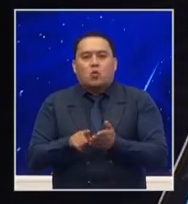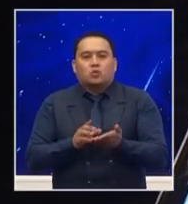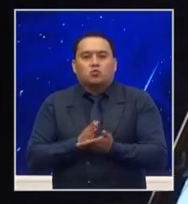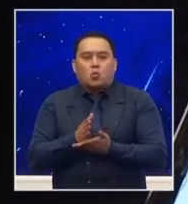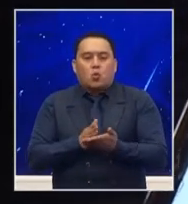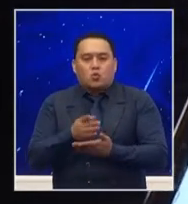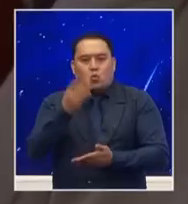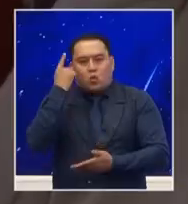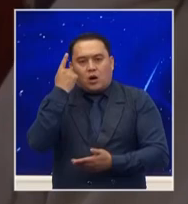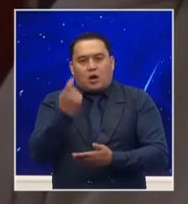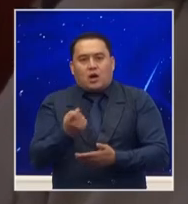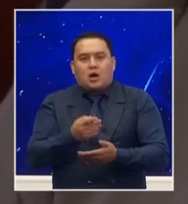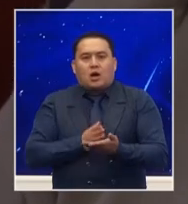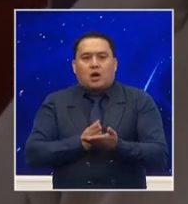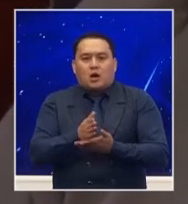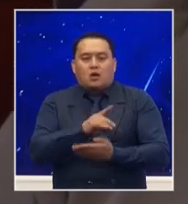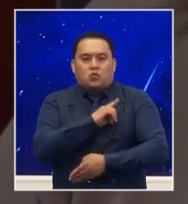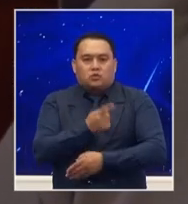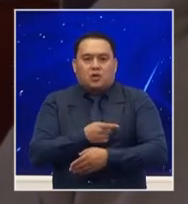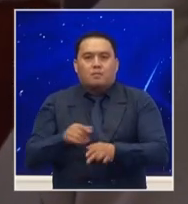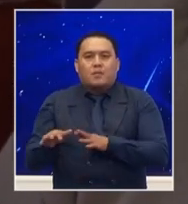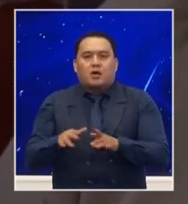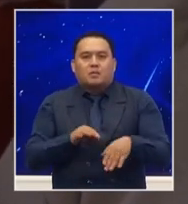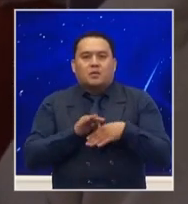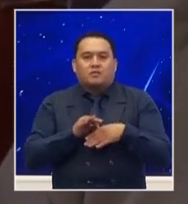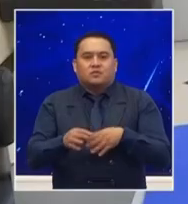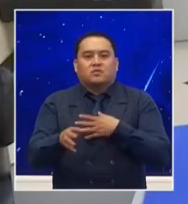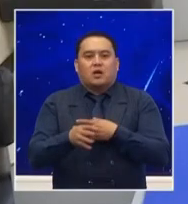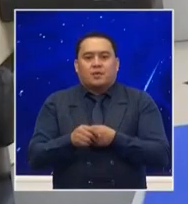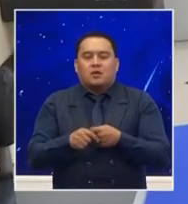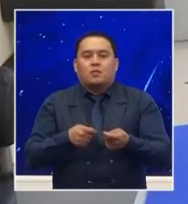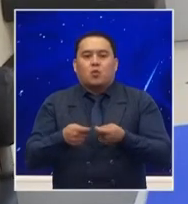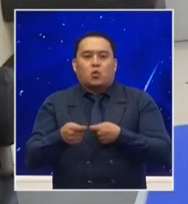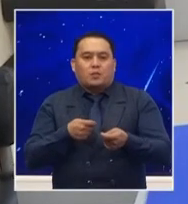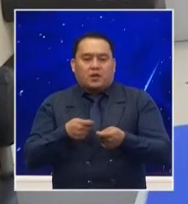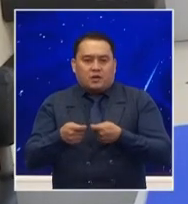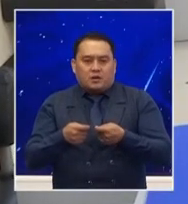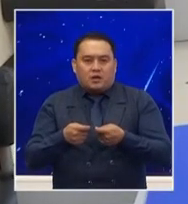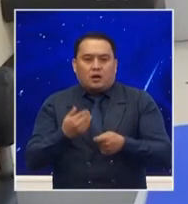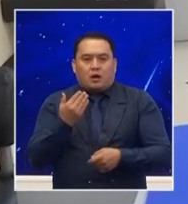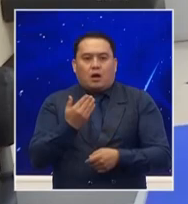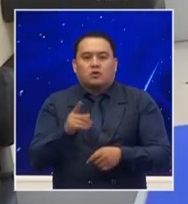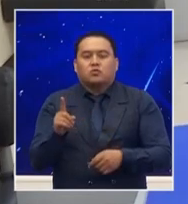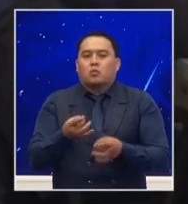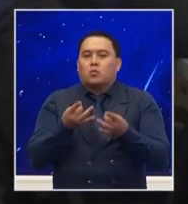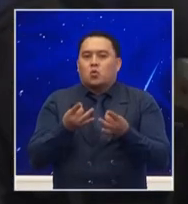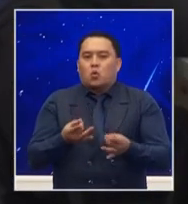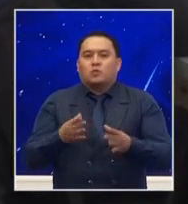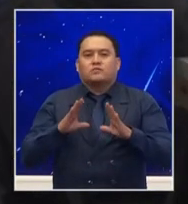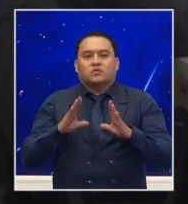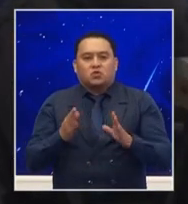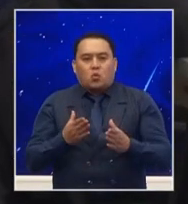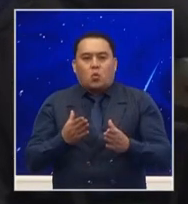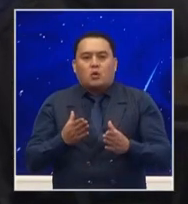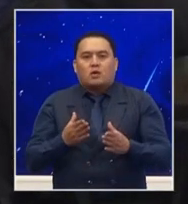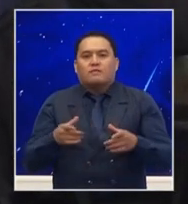дано указание усилить рейдовые мероприятия, проводимые совместно с правоохранительными структурами. И хотя из-за непростой ситуации в стране,